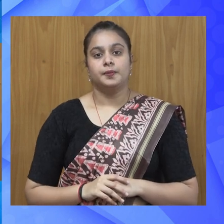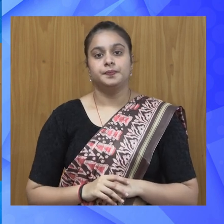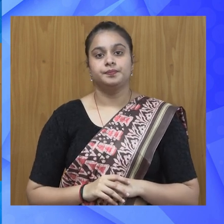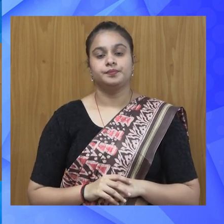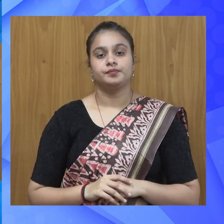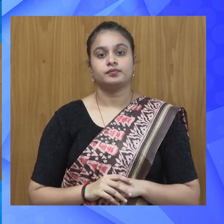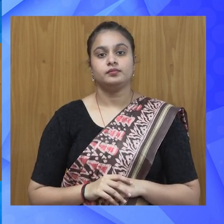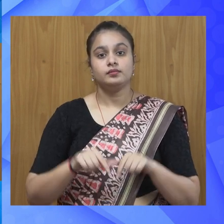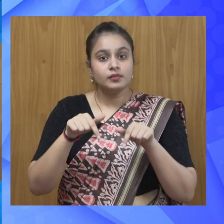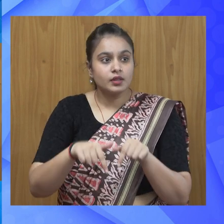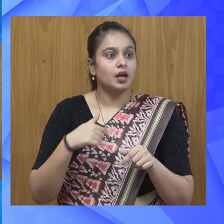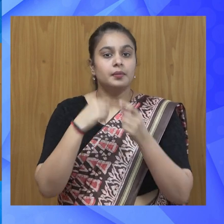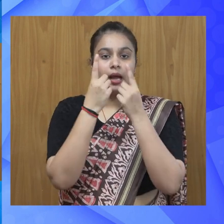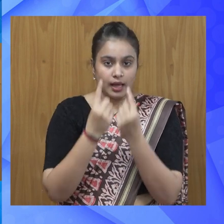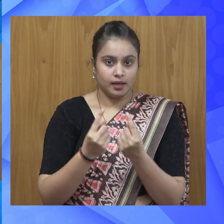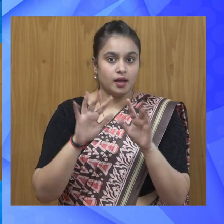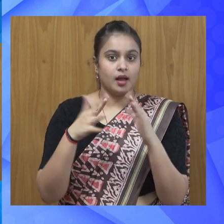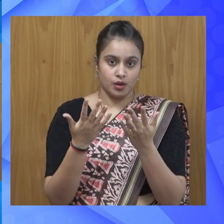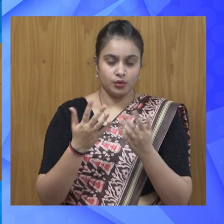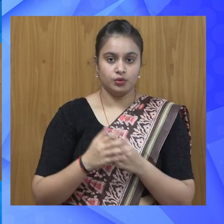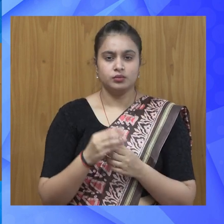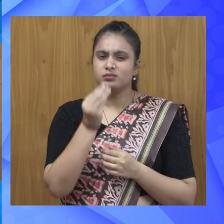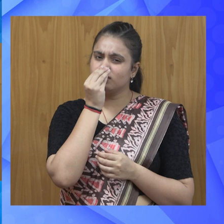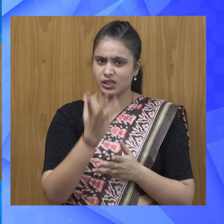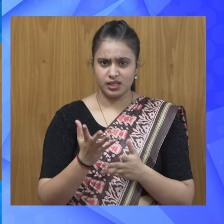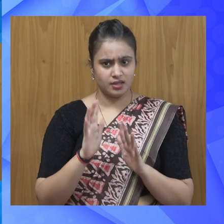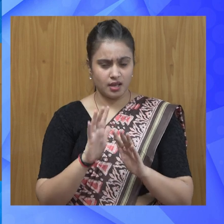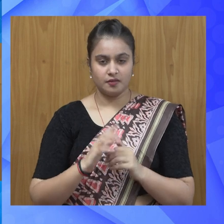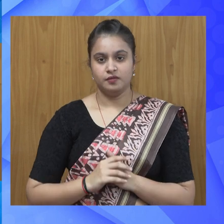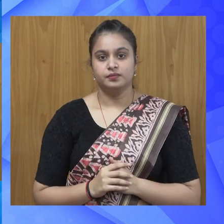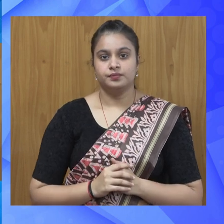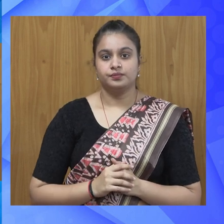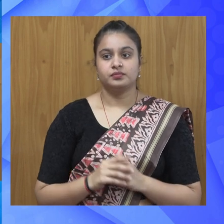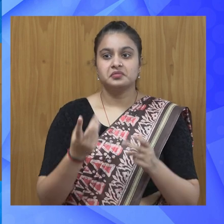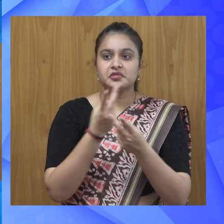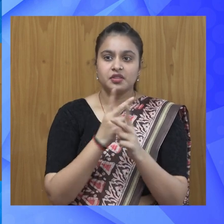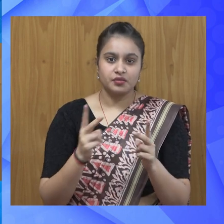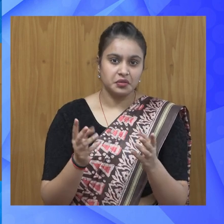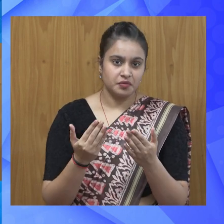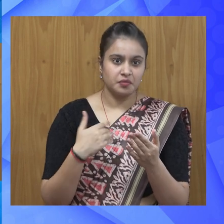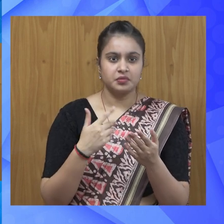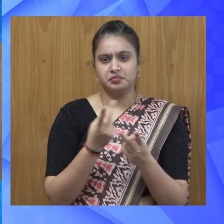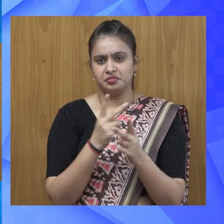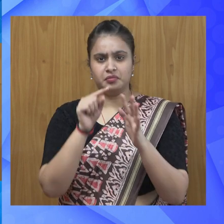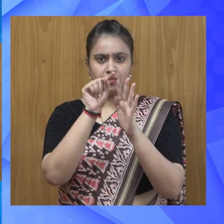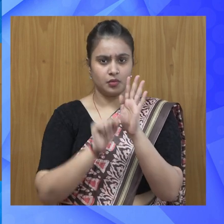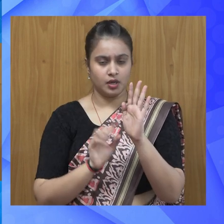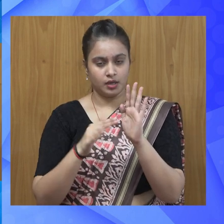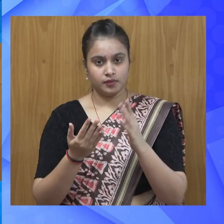अब लक्षणों को पहचाने कैसे, बहुत आसान है इसको पहचानना, अलग अलग किस्म के लक्षण होते